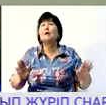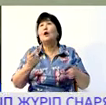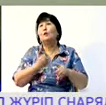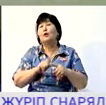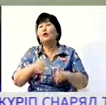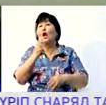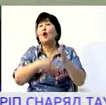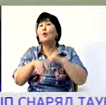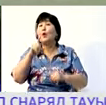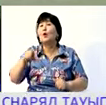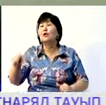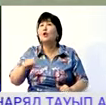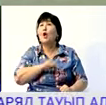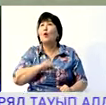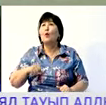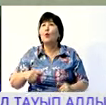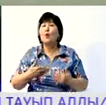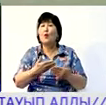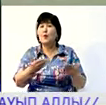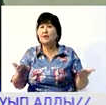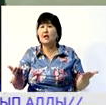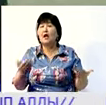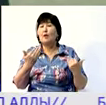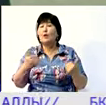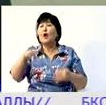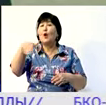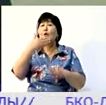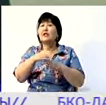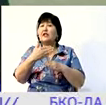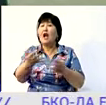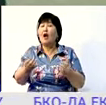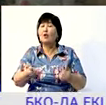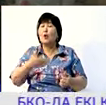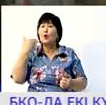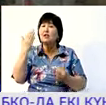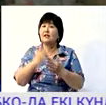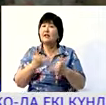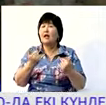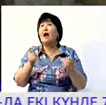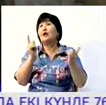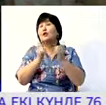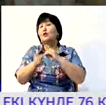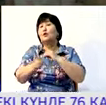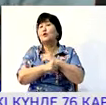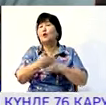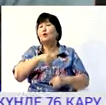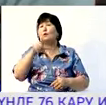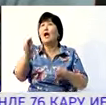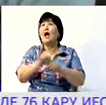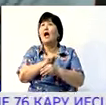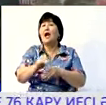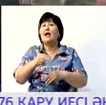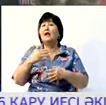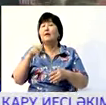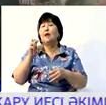осы мүгедектердің өзіне мынау несие алу жағдайына жеңілдік жасаса екен. Кездесу соңында үміткер емделушілердің